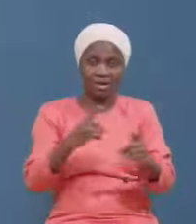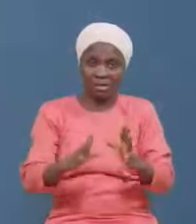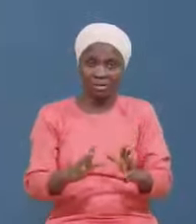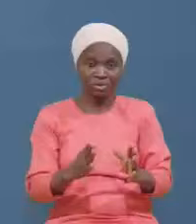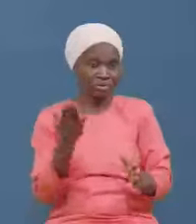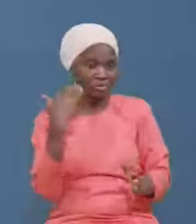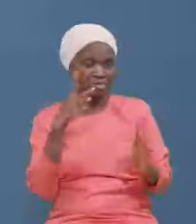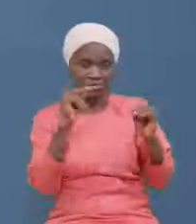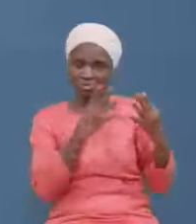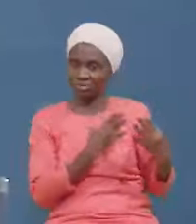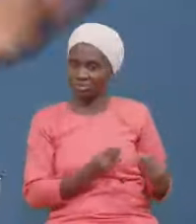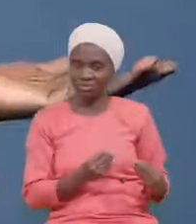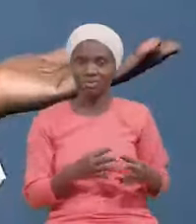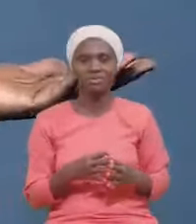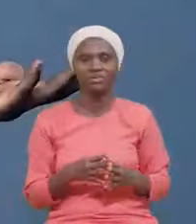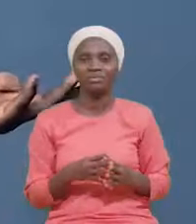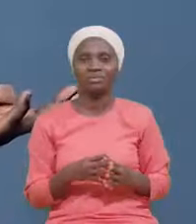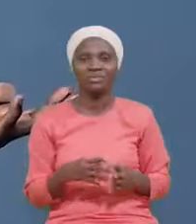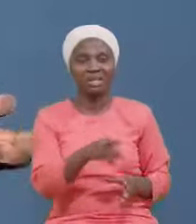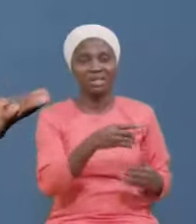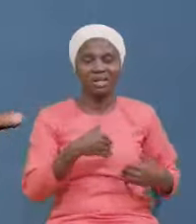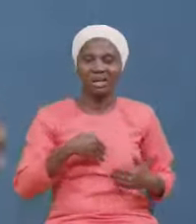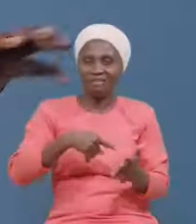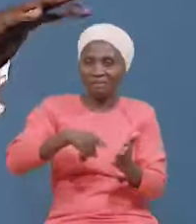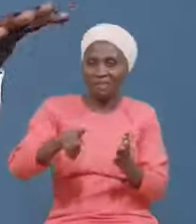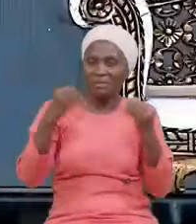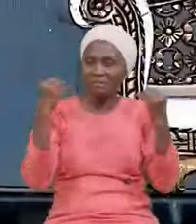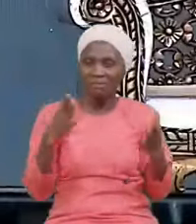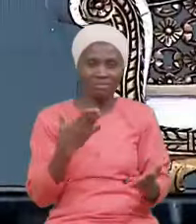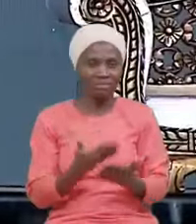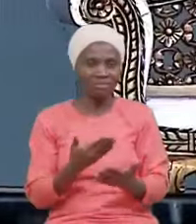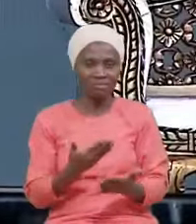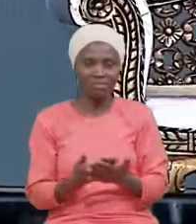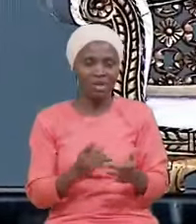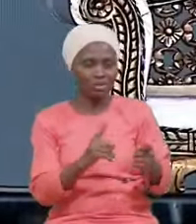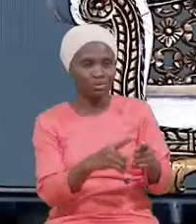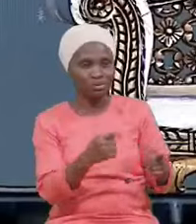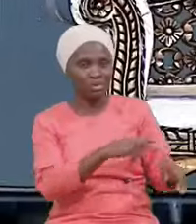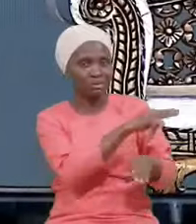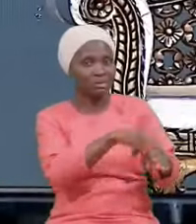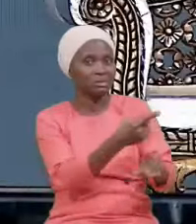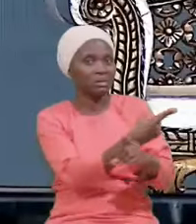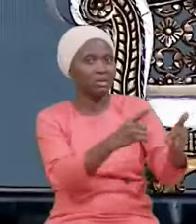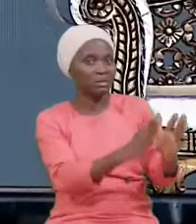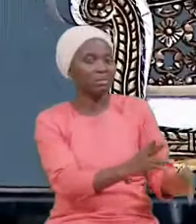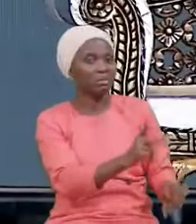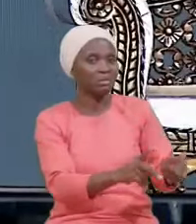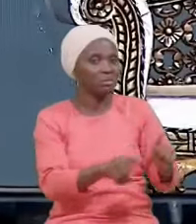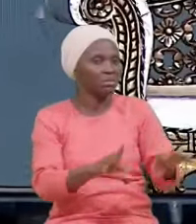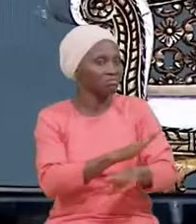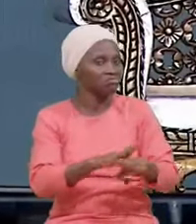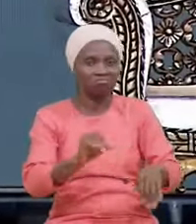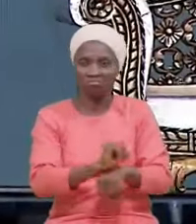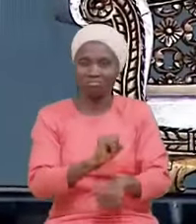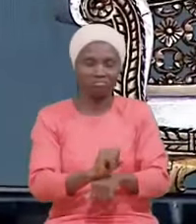కానీ పరిష్కారం లేదు. They had paid a lot of money to the natural liberators, but it grew worse. ప్రకృతి